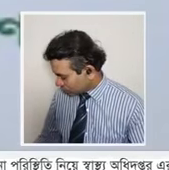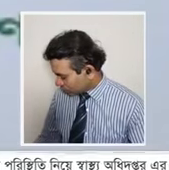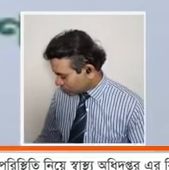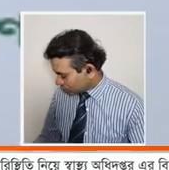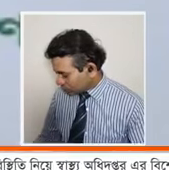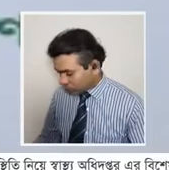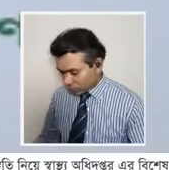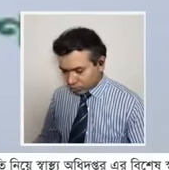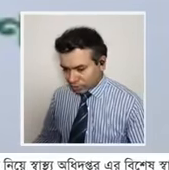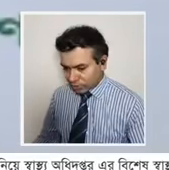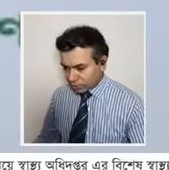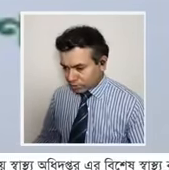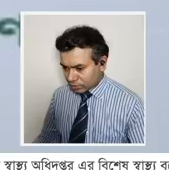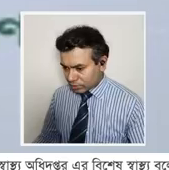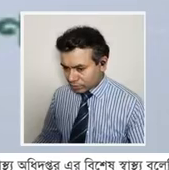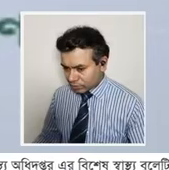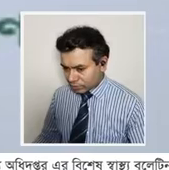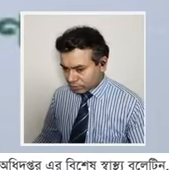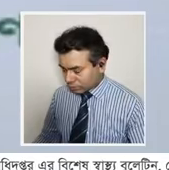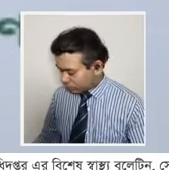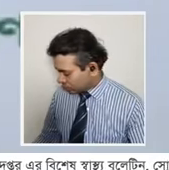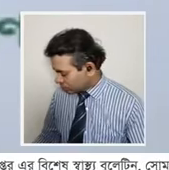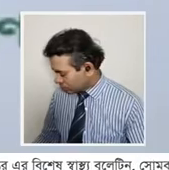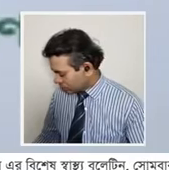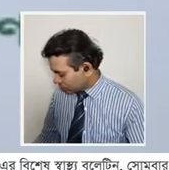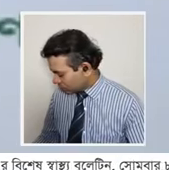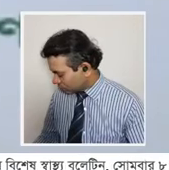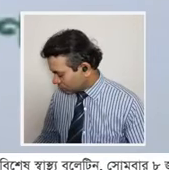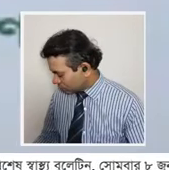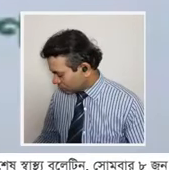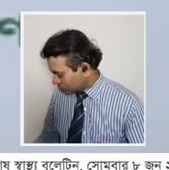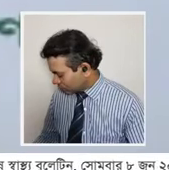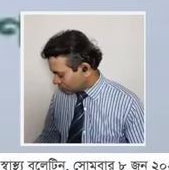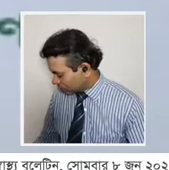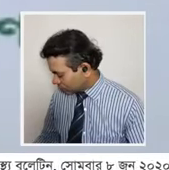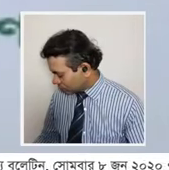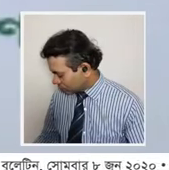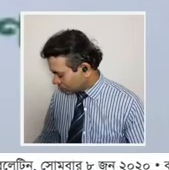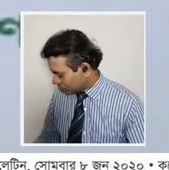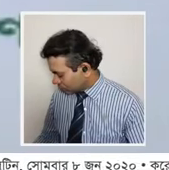কোভিড-19 দৈনিক স্বাস্থ্য বুলেটিন নিয়ে। আজ 8 জুন 2020,